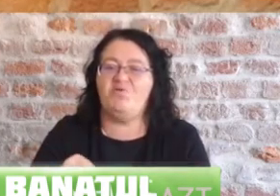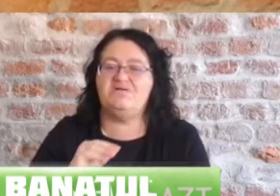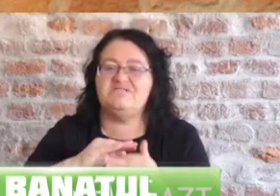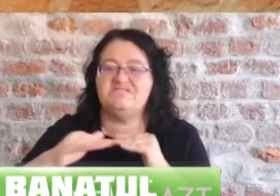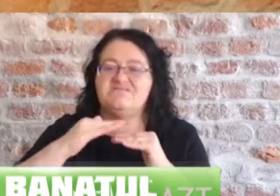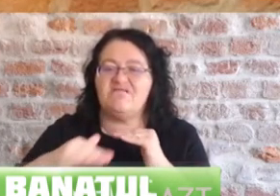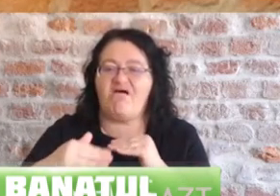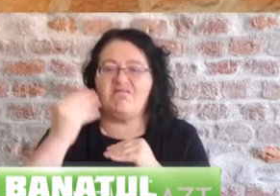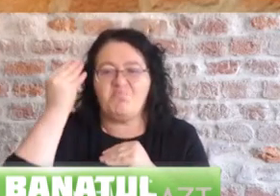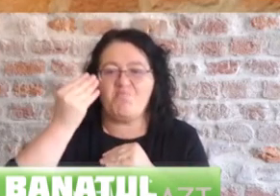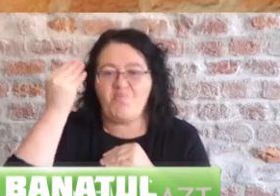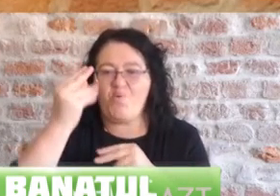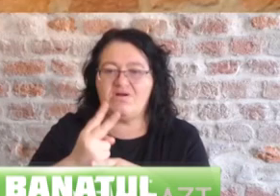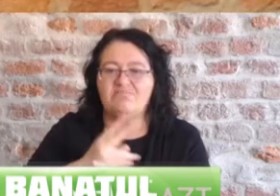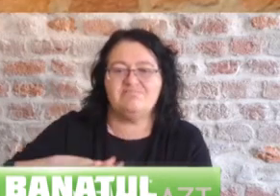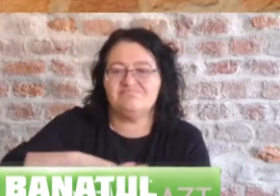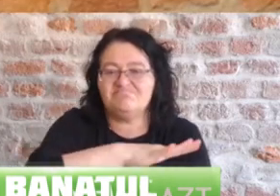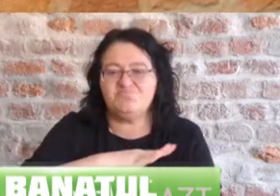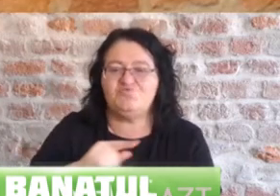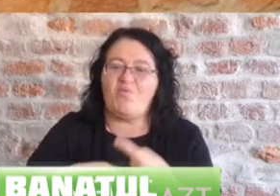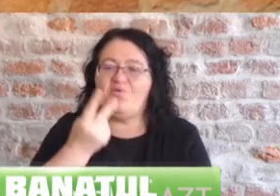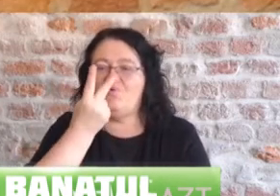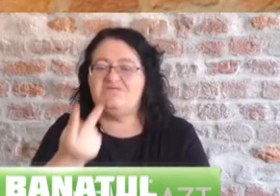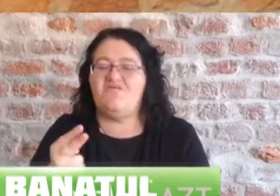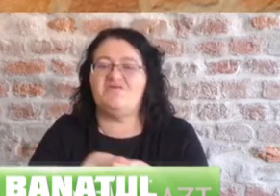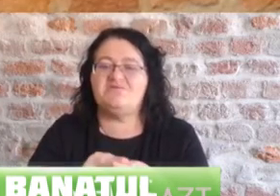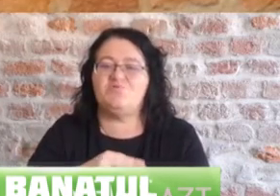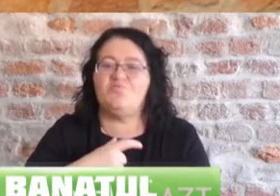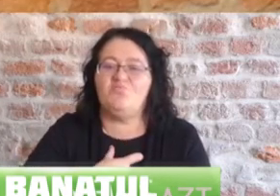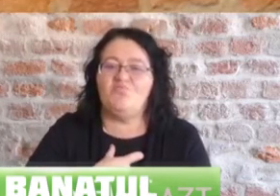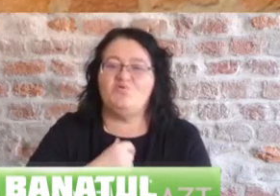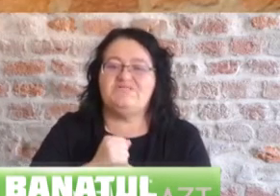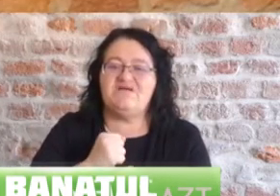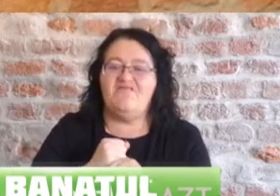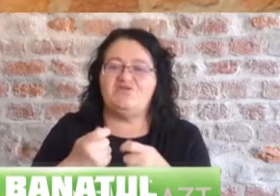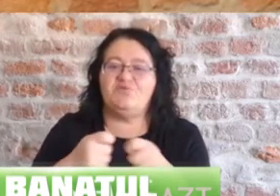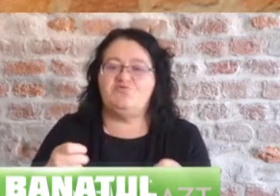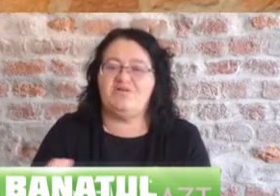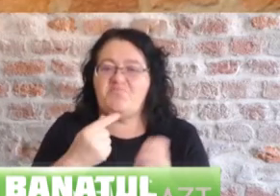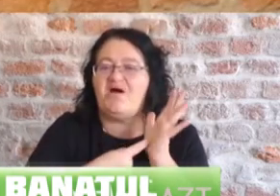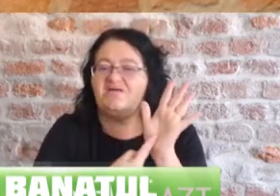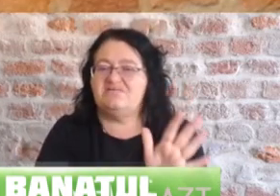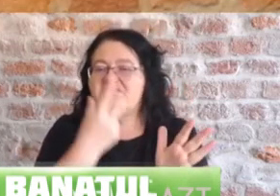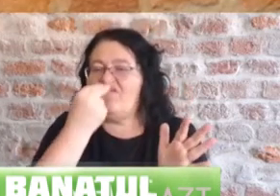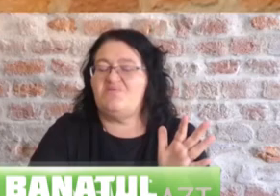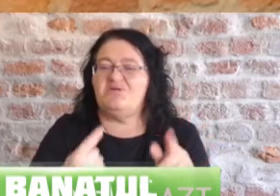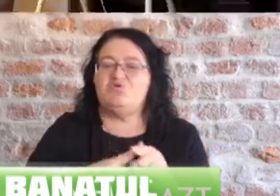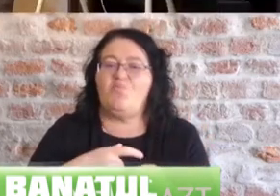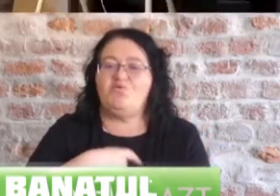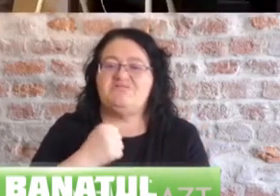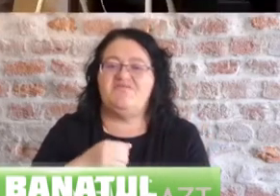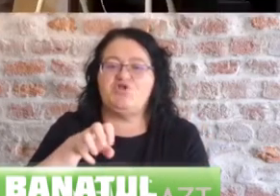al memoriei și apoi să vezi cum poți să le faci pe toate mai vizibile și cum poți să